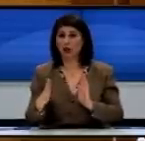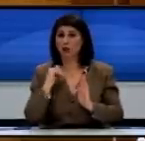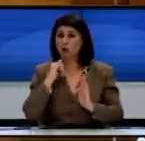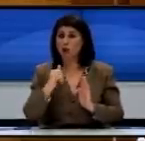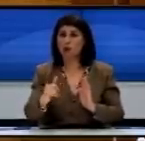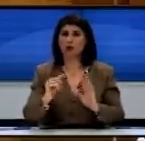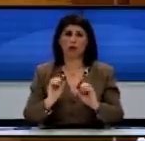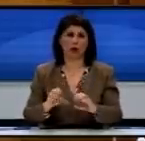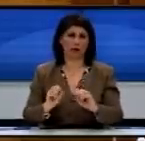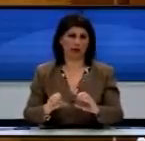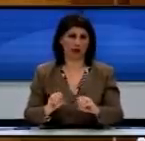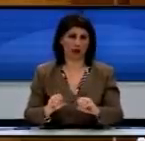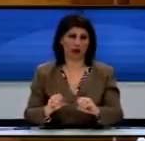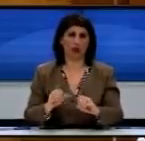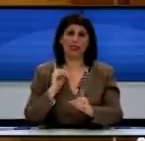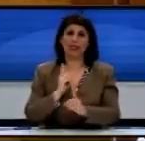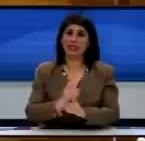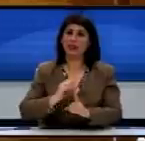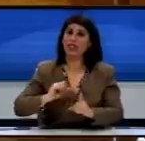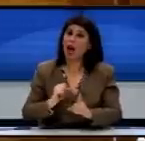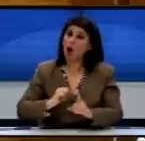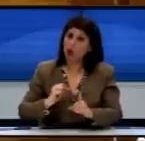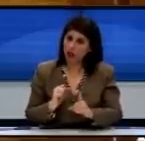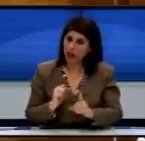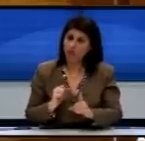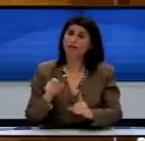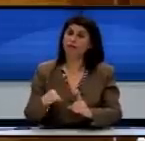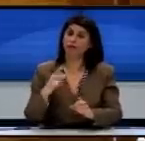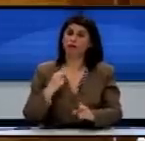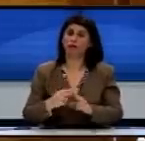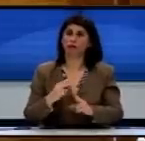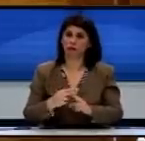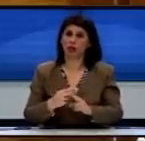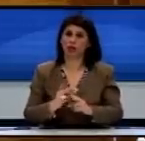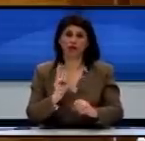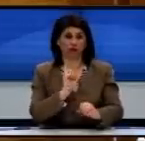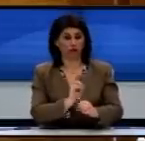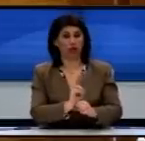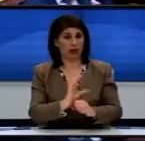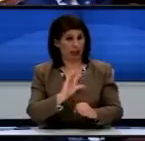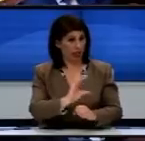4.500 μόνιμων εκπαιδευτικών στην ειδική αγωγή. Είναι μια σημαντική παρακαταθήκη